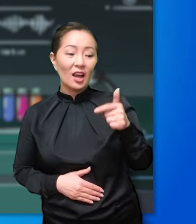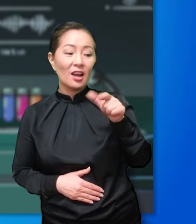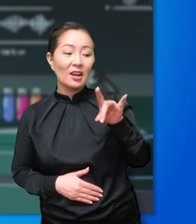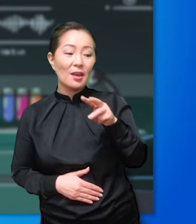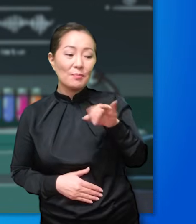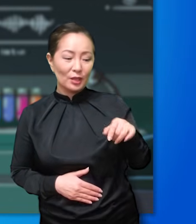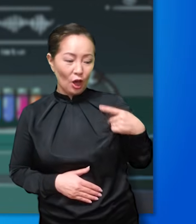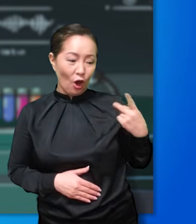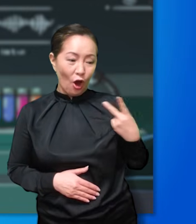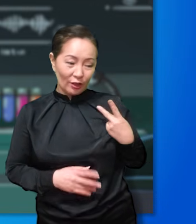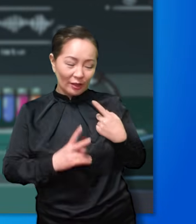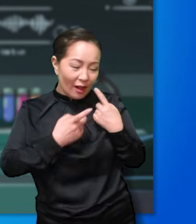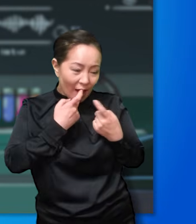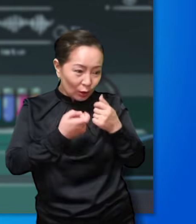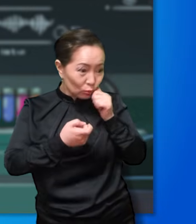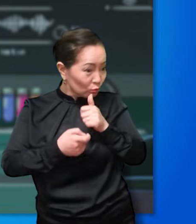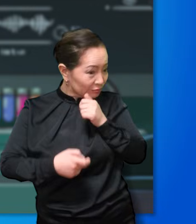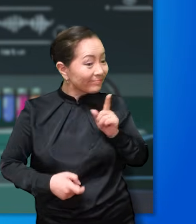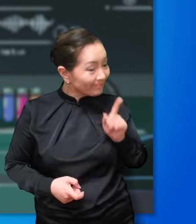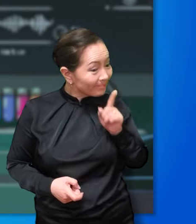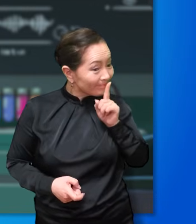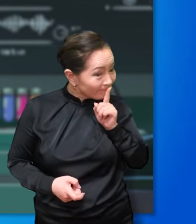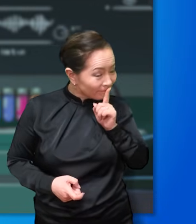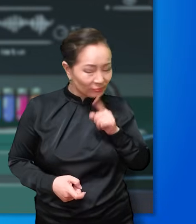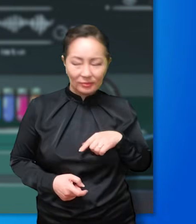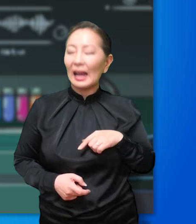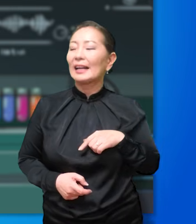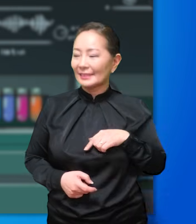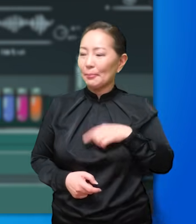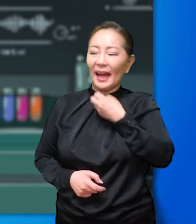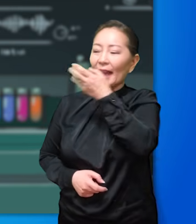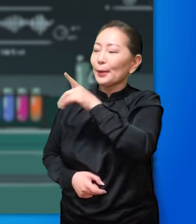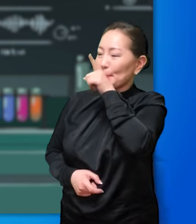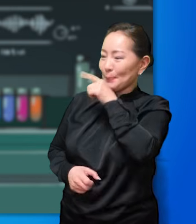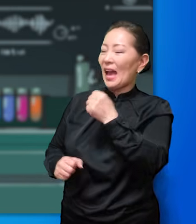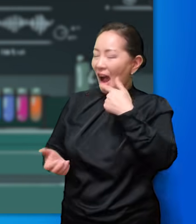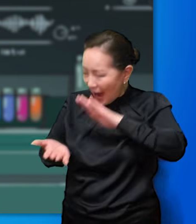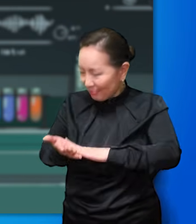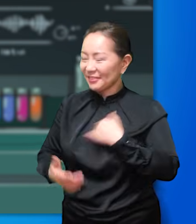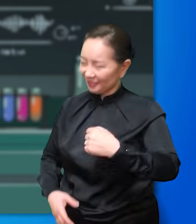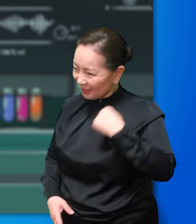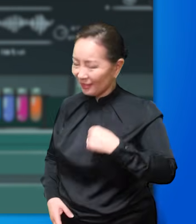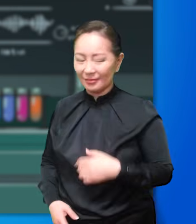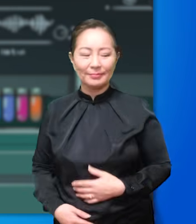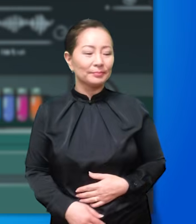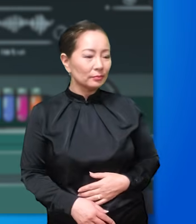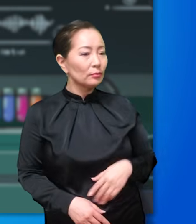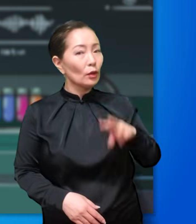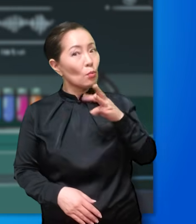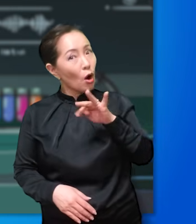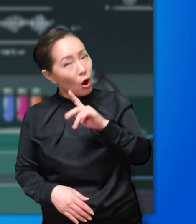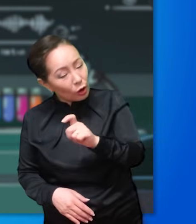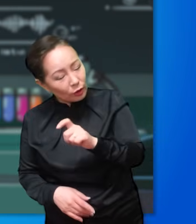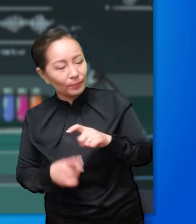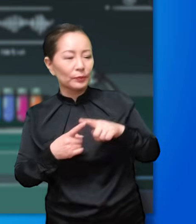Грэми, энэ чи бид хоёрын дундах нууц шүү. Би хэлэхгүй арвааха. Амлаж байна. Мөнх тунх